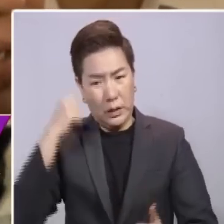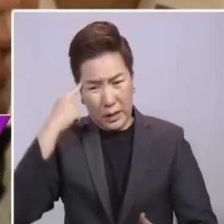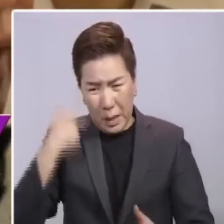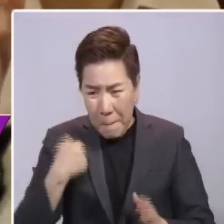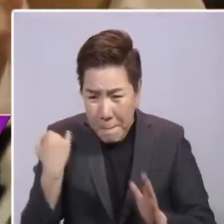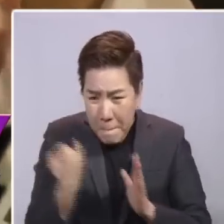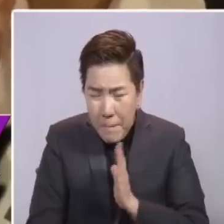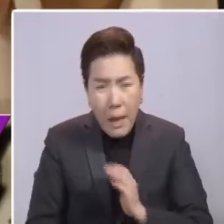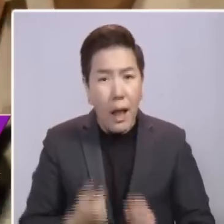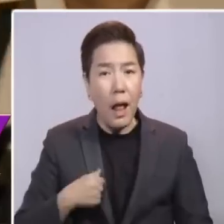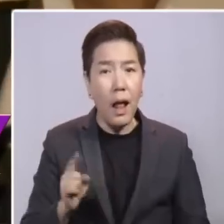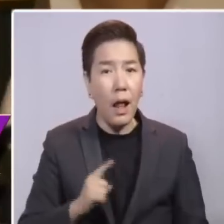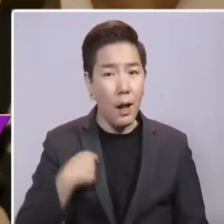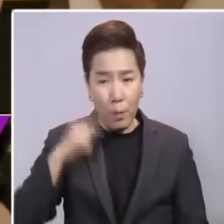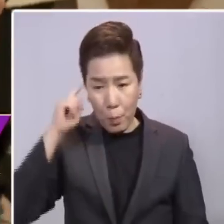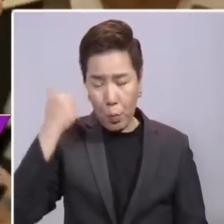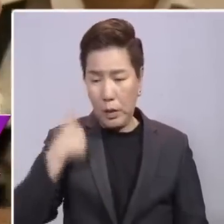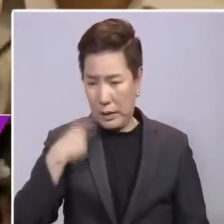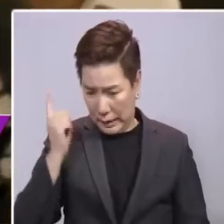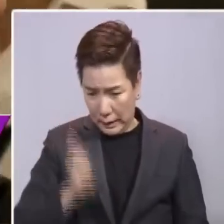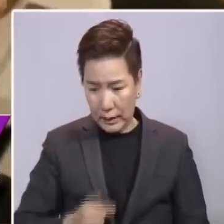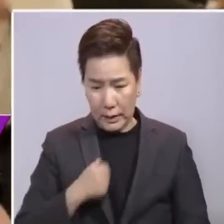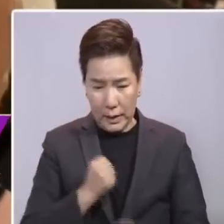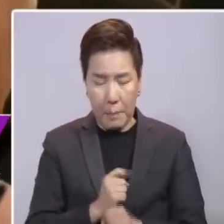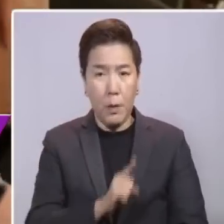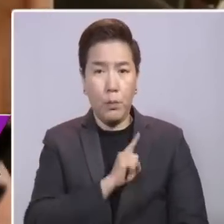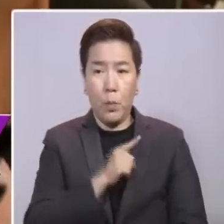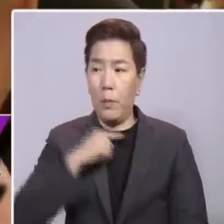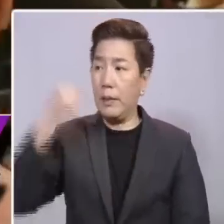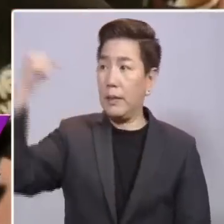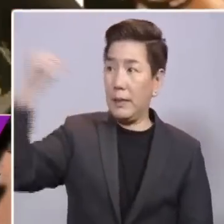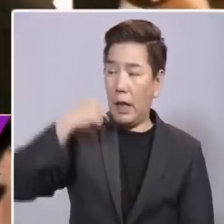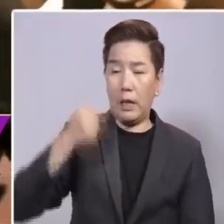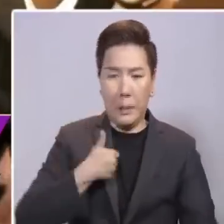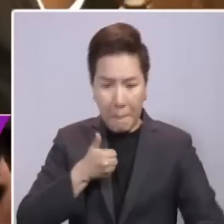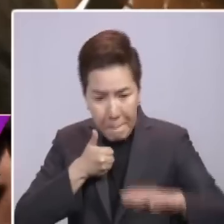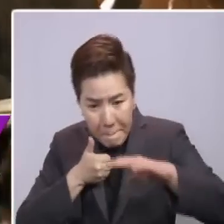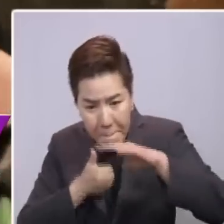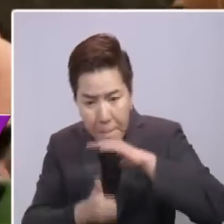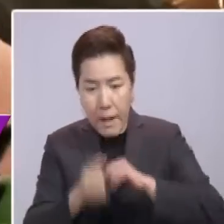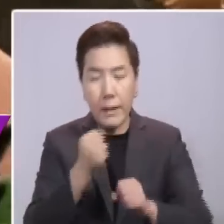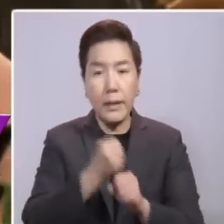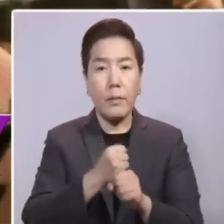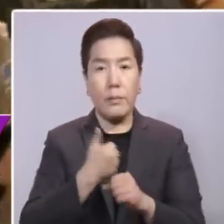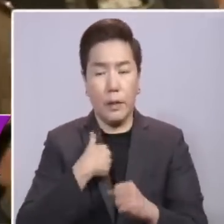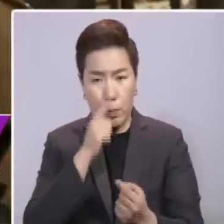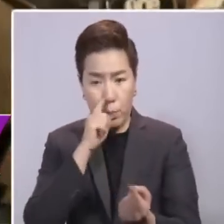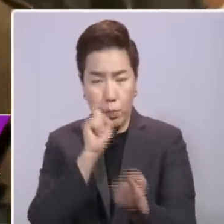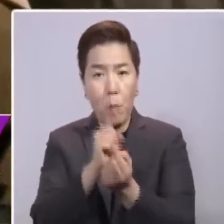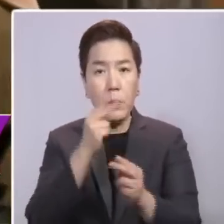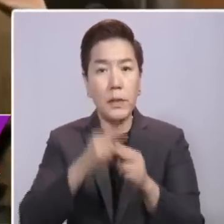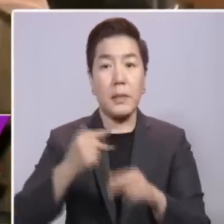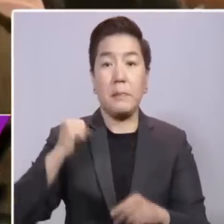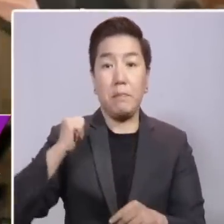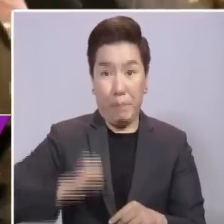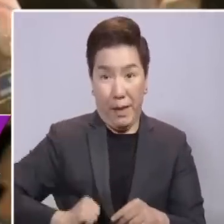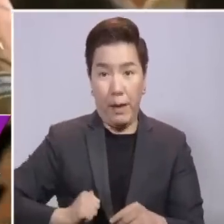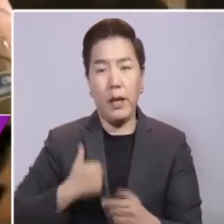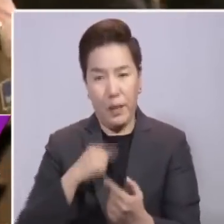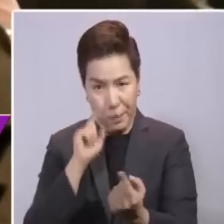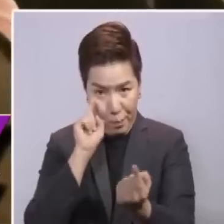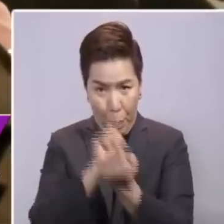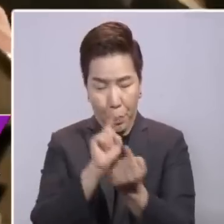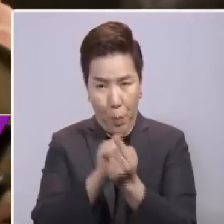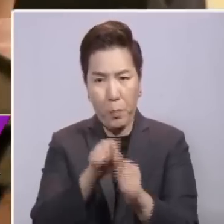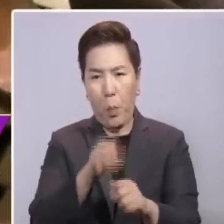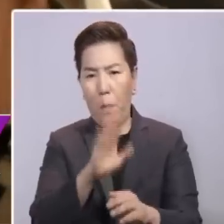ไรบ้างนะครับแต่ว่ายืนยันว่าตัวเองเนี่ยทำหน้าที่ตามภารกิจยอมรับนะครับว่าตัวเองเนี่ยได้เจอกับนายเป้ได้เจอกับนายเป้นะครับ